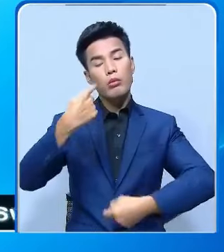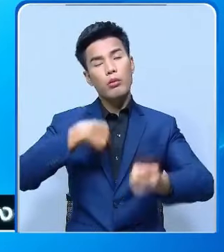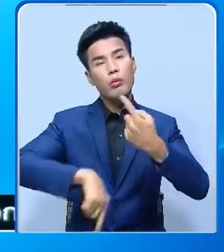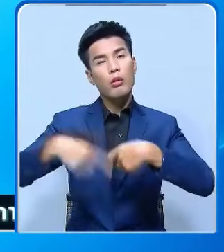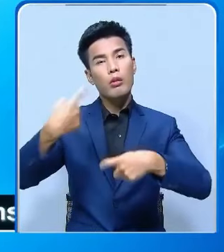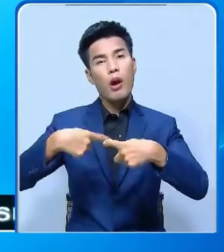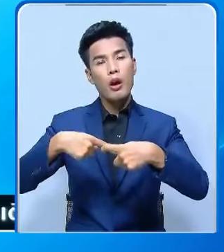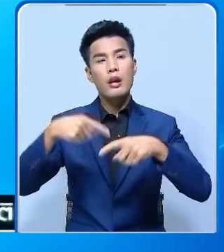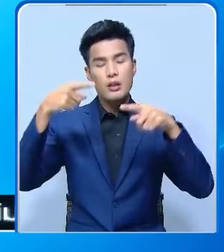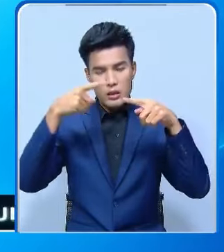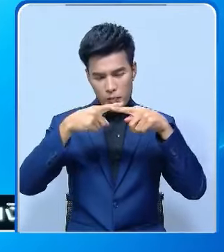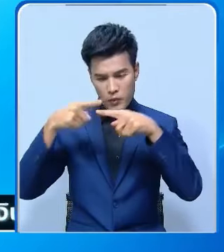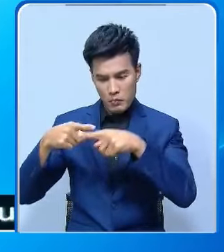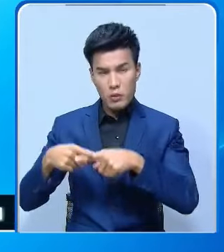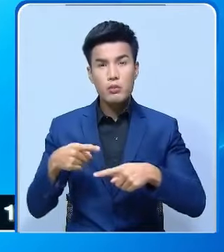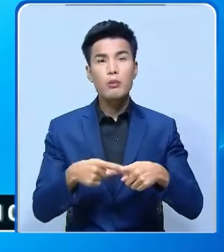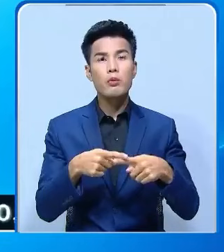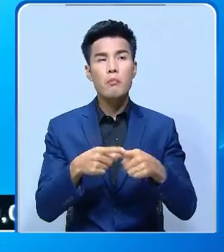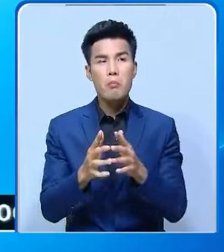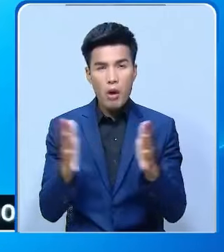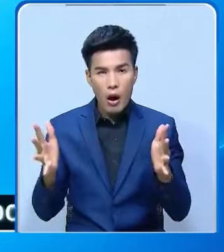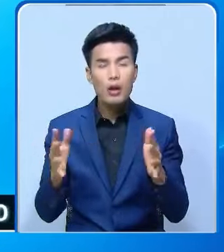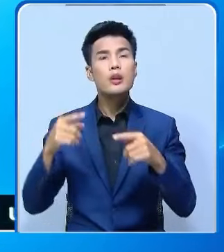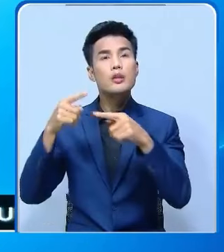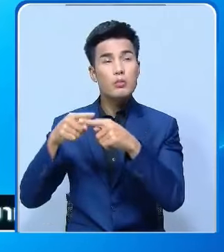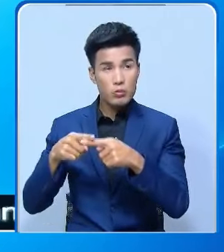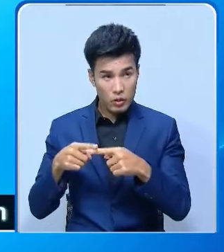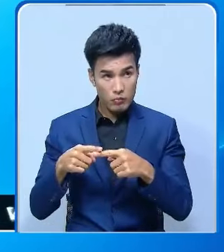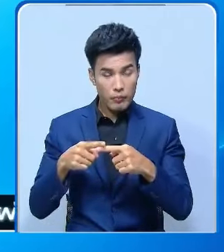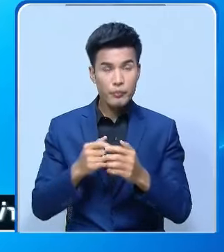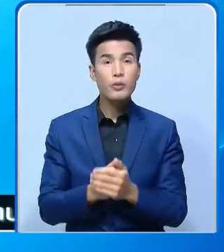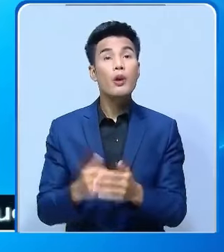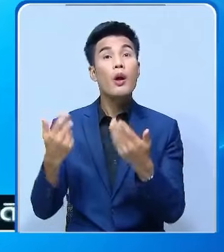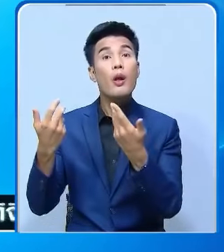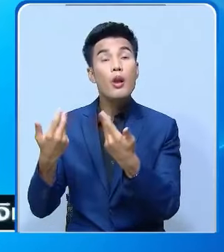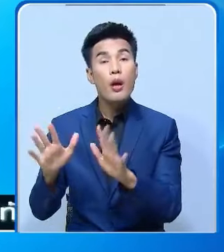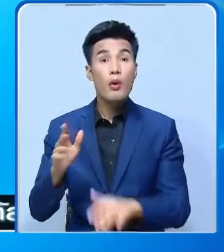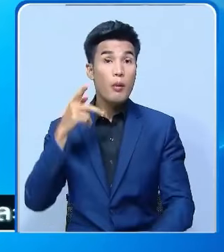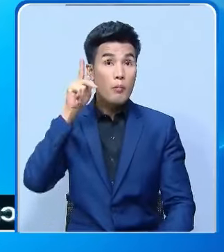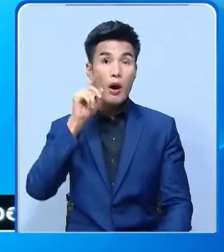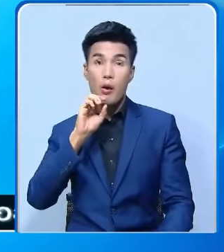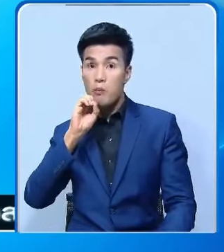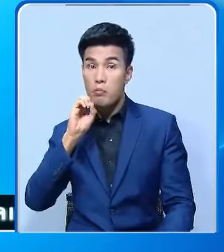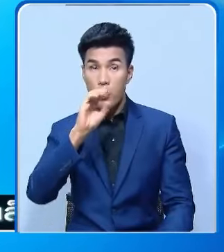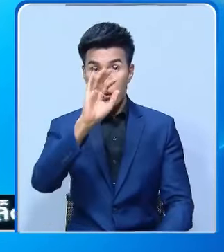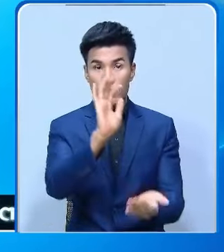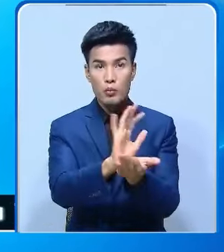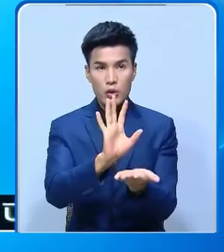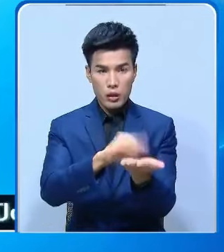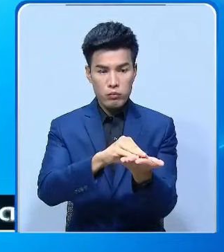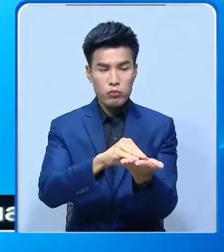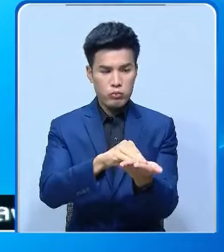ฟกช้ำตามร่างกายอีกเรียกว่าบอบช้ำไปตามๆกันอืหลังเกิดเหตุป้าไปแจ้งความกับตำรวจสน